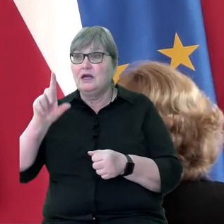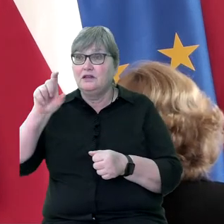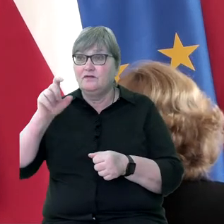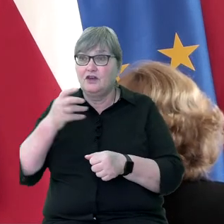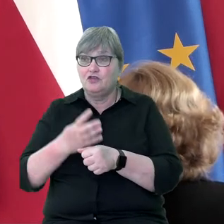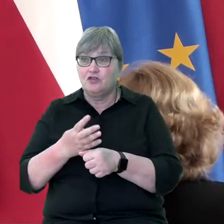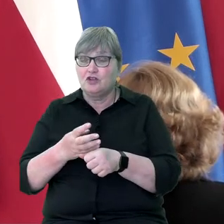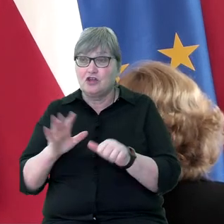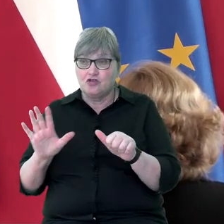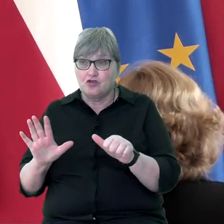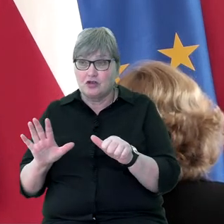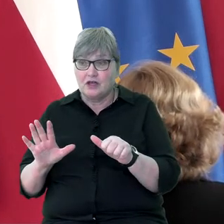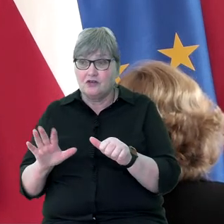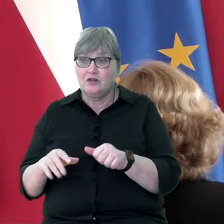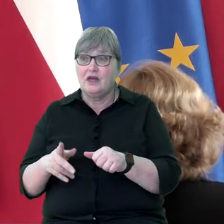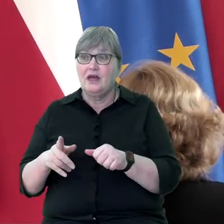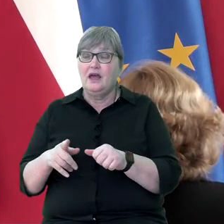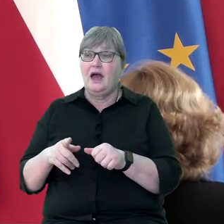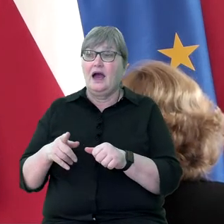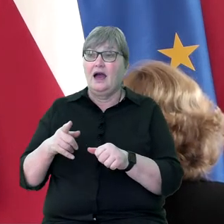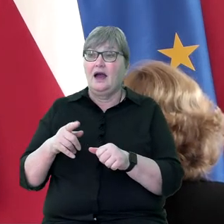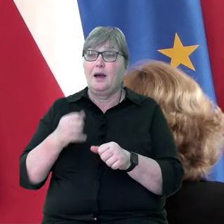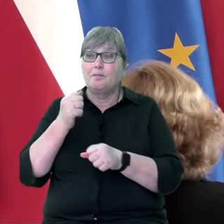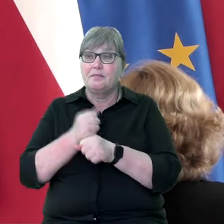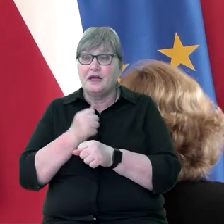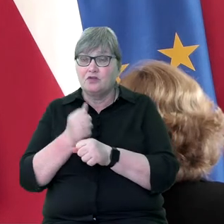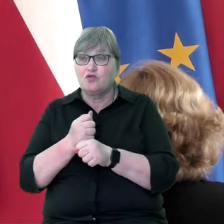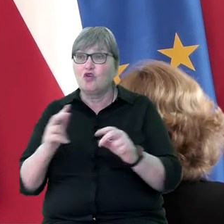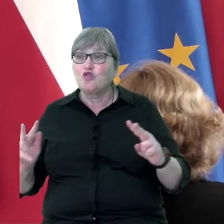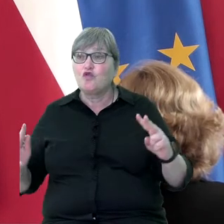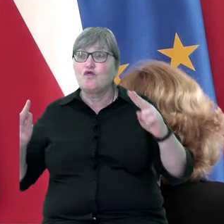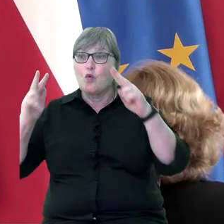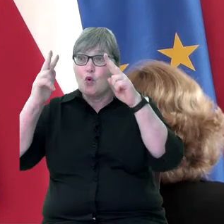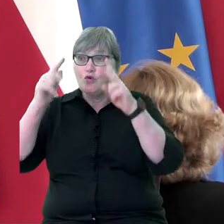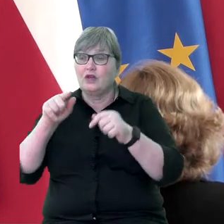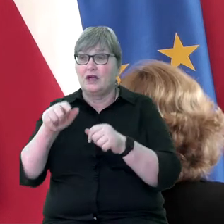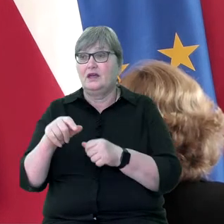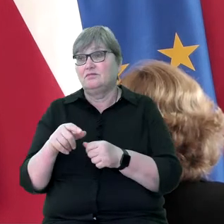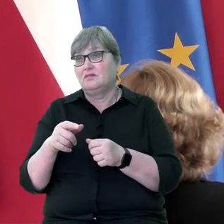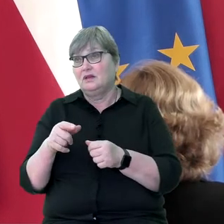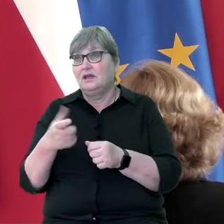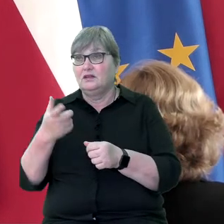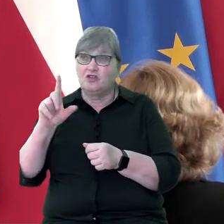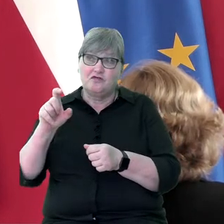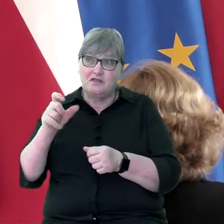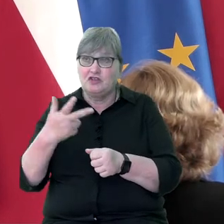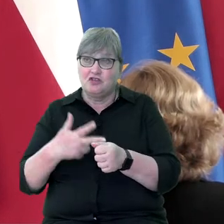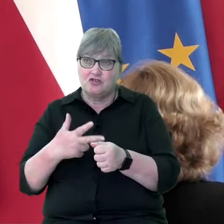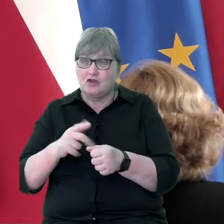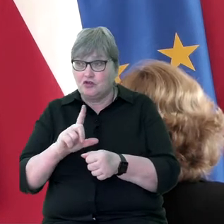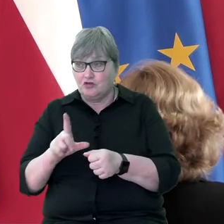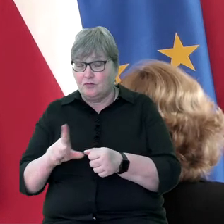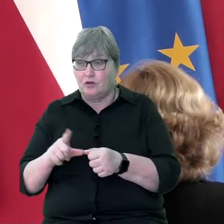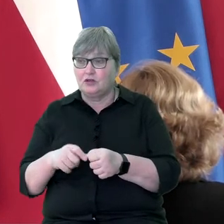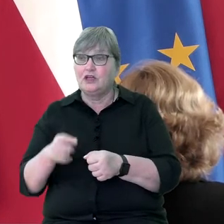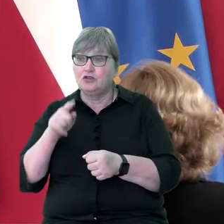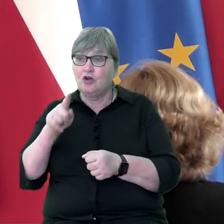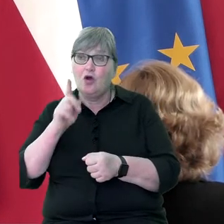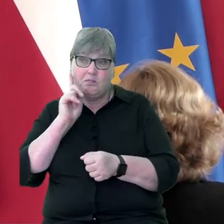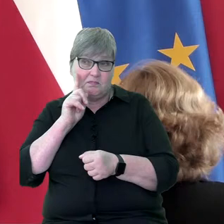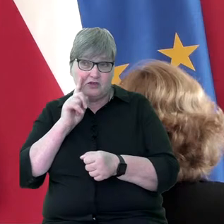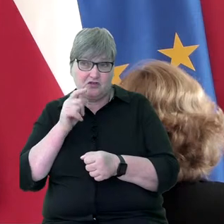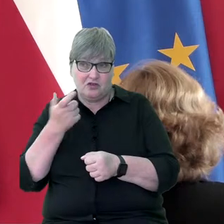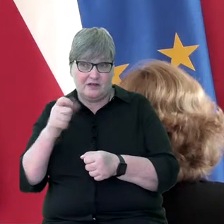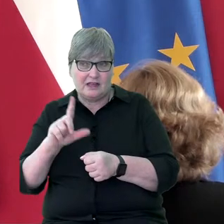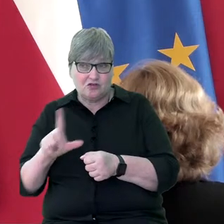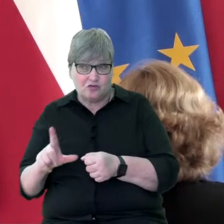hutnik 234 zł, więc średnio, proszę zobaczyć, mężczyzna 100 zł,